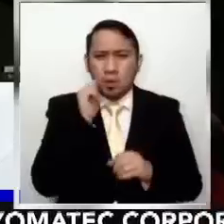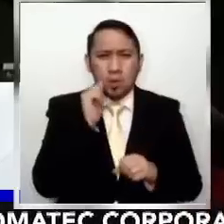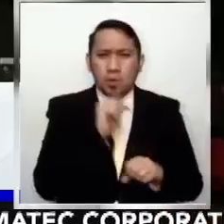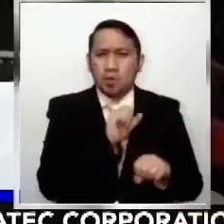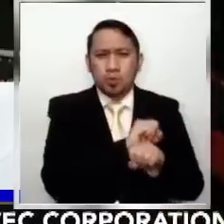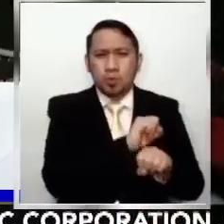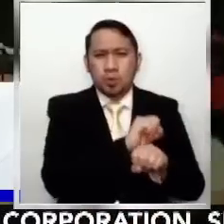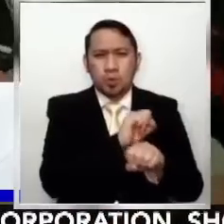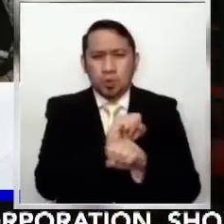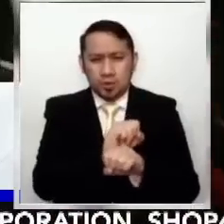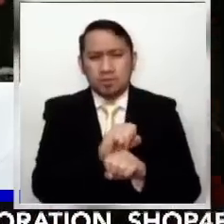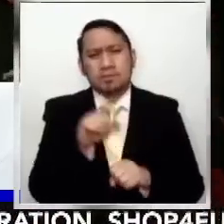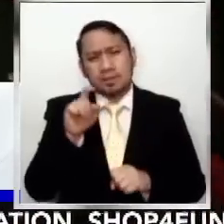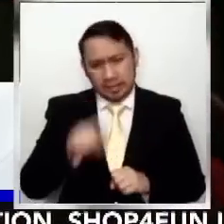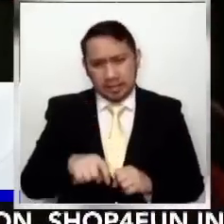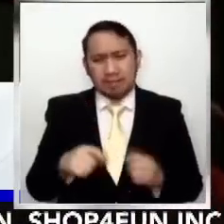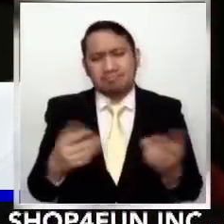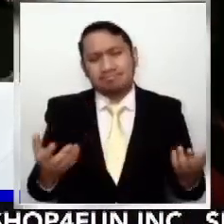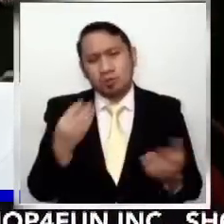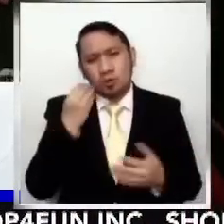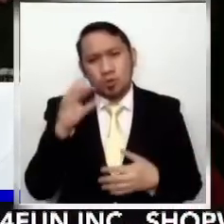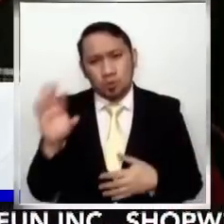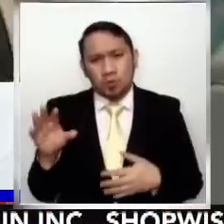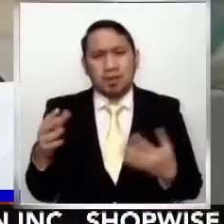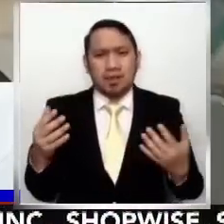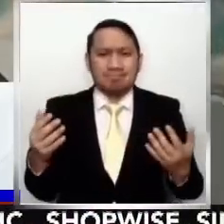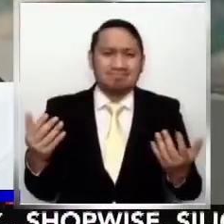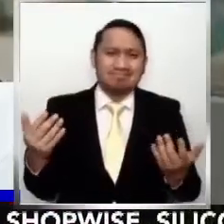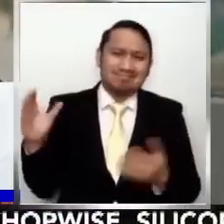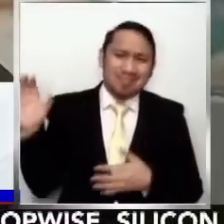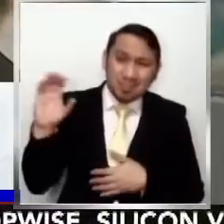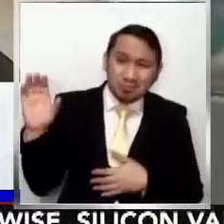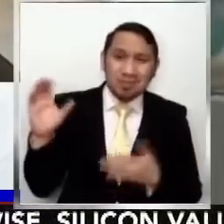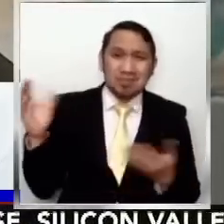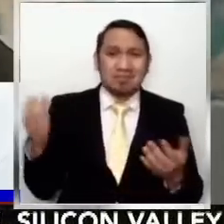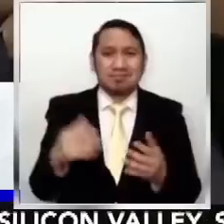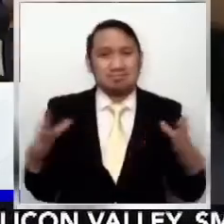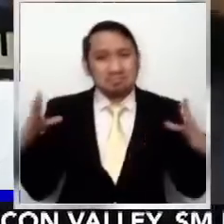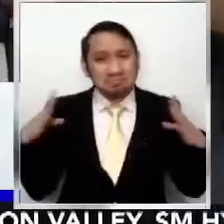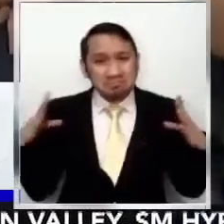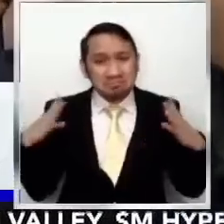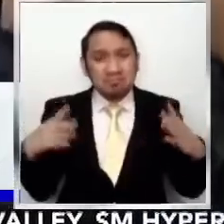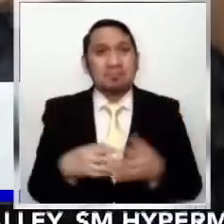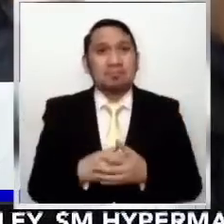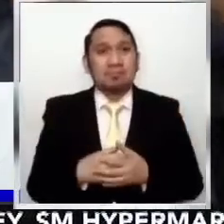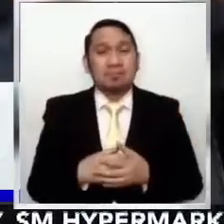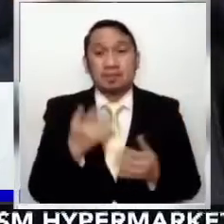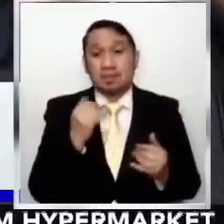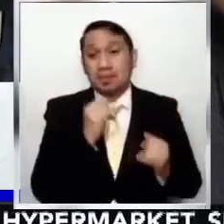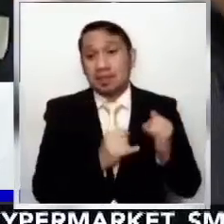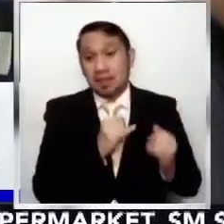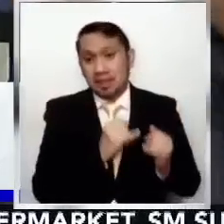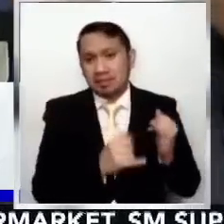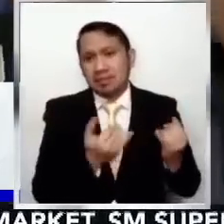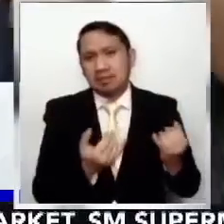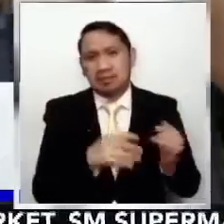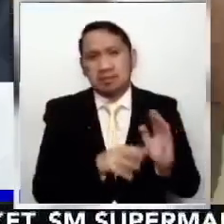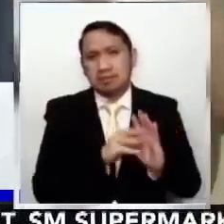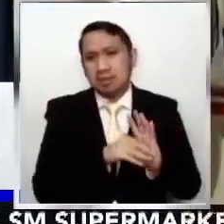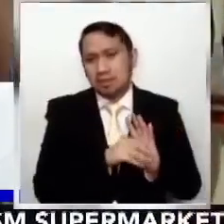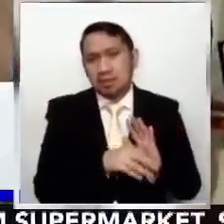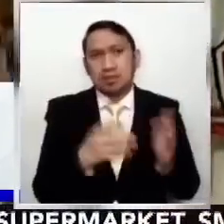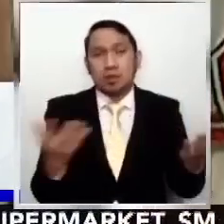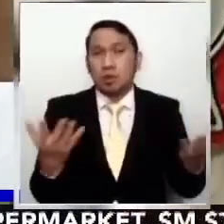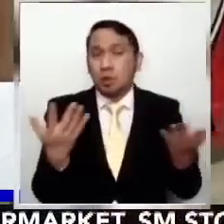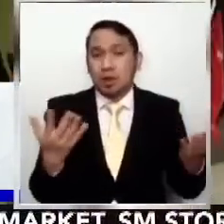kailangan na rin talaga umuwi kasi papasko. Holiday. Ito kasi yung mga last minute na, no? Yung pupunta lang dito, wala talaga advance booking, ngayon